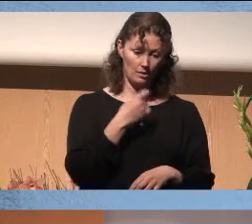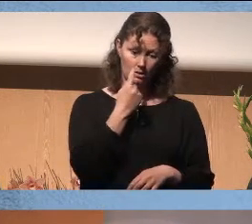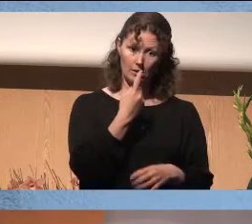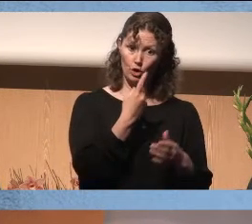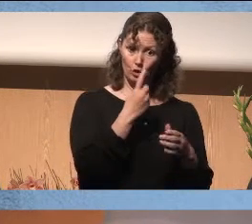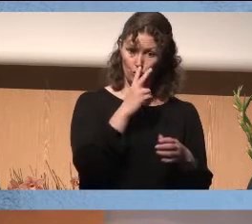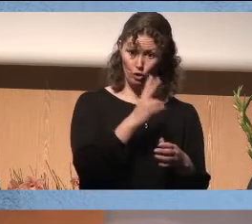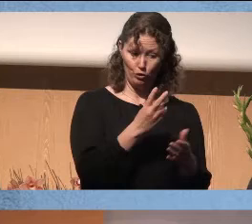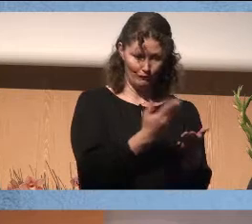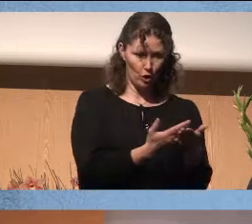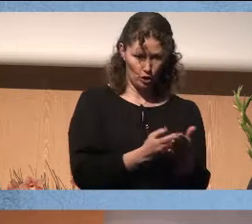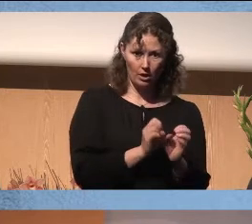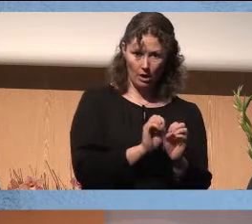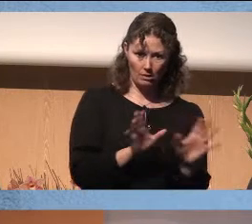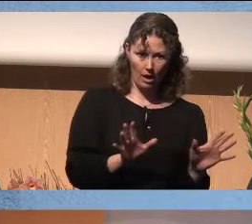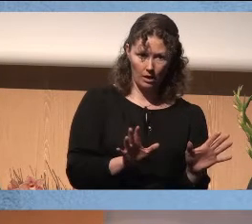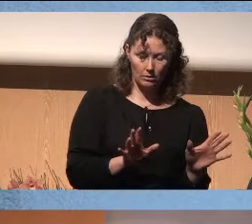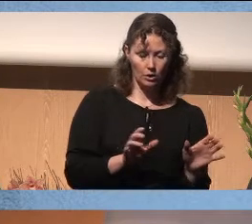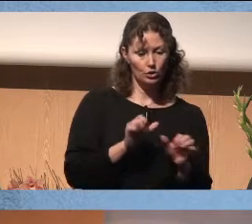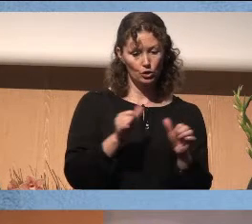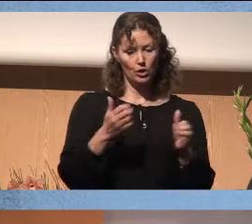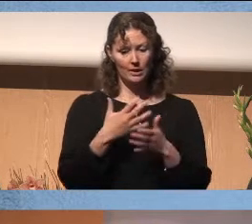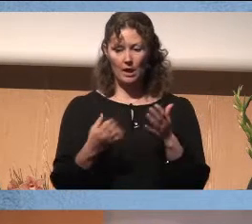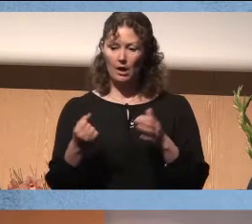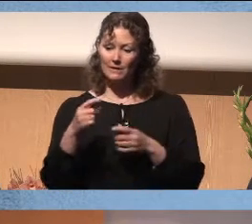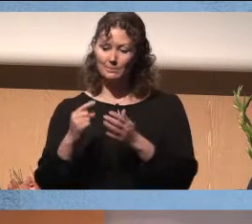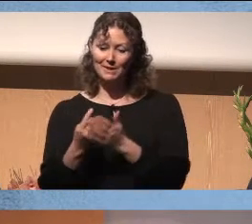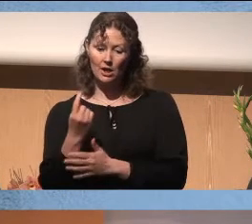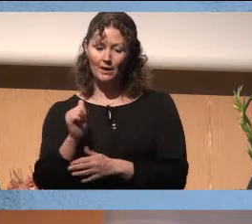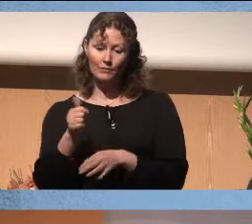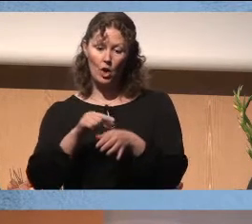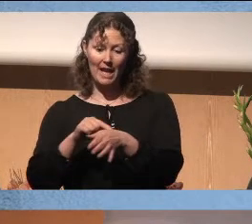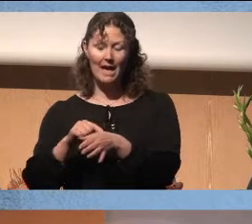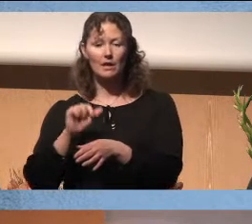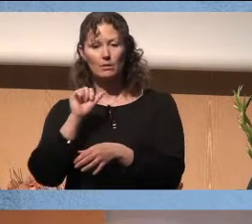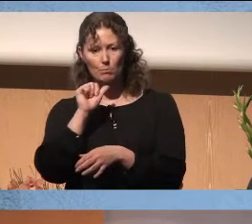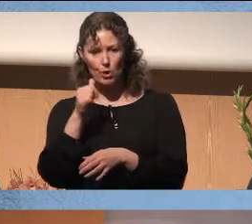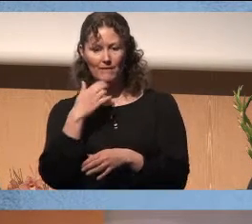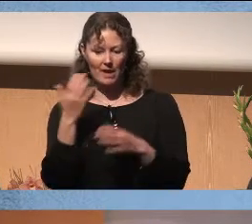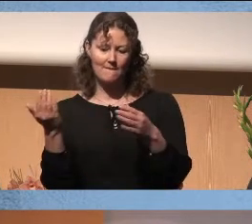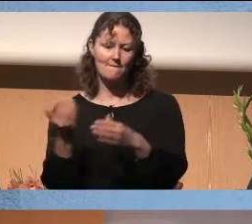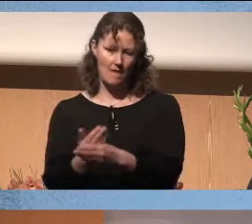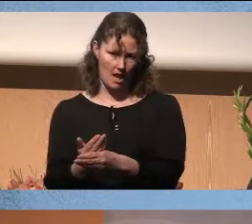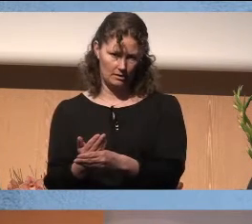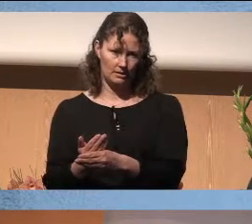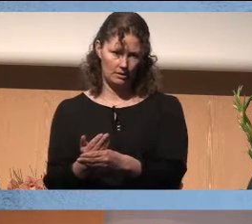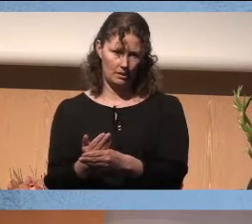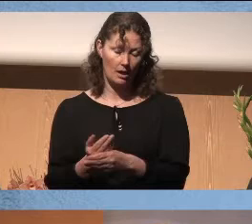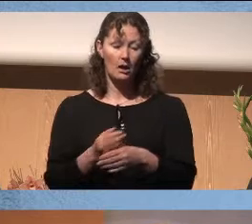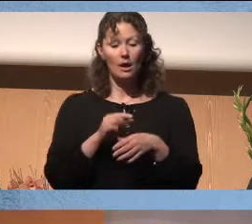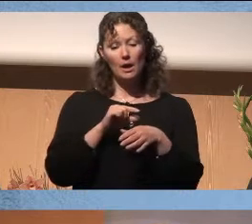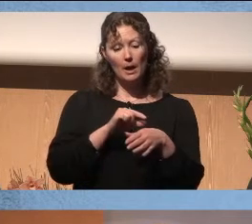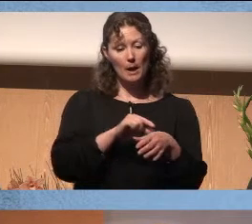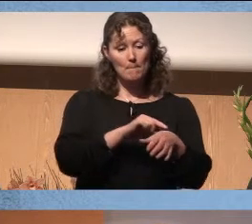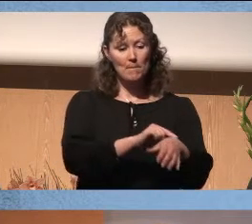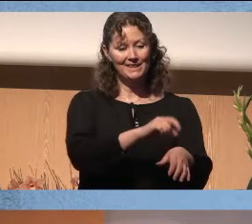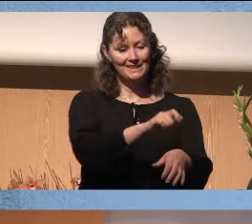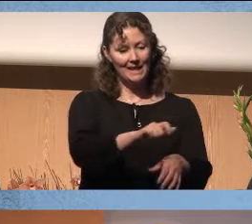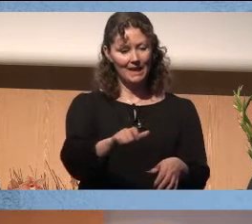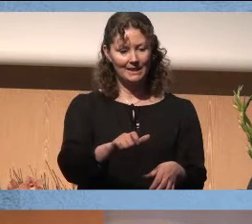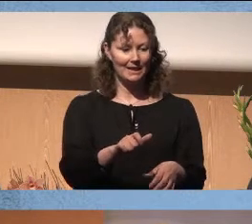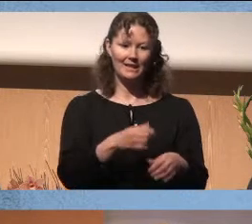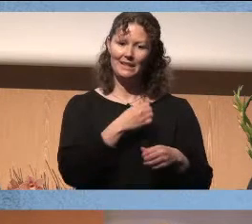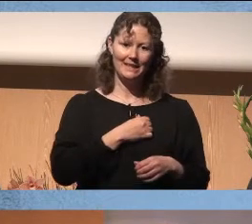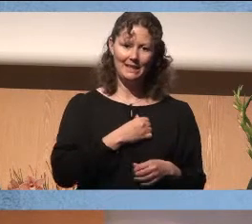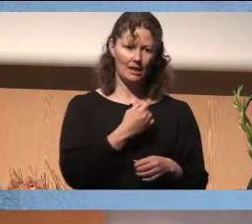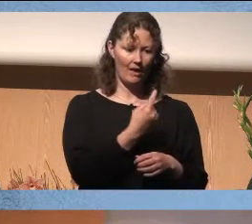forslag klart, og en større del av spesialisering for leger bør være felles. Pasienter lider ikke av en og en sykdom